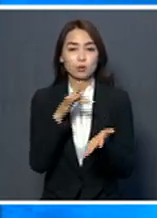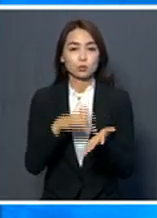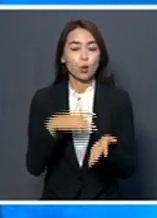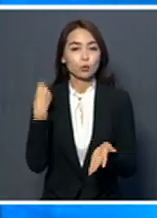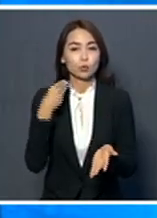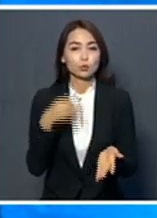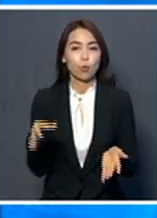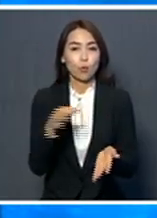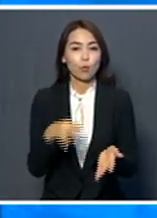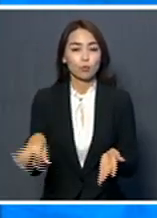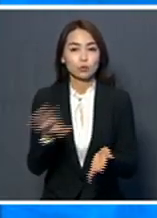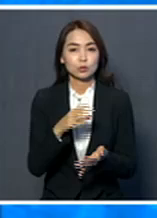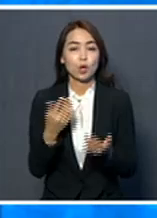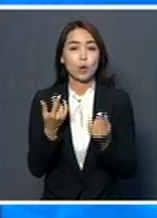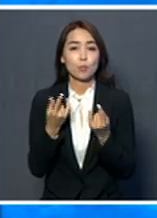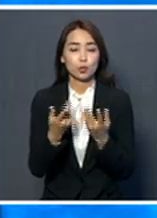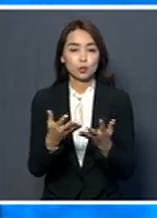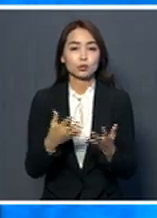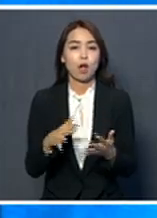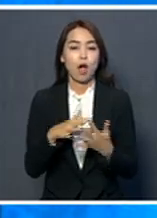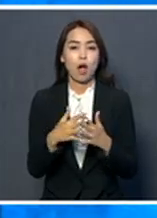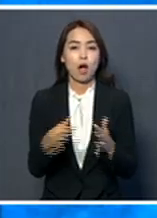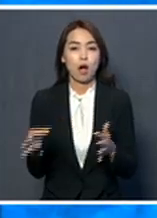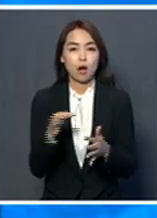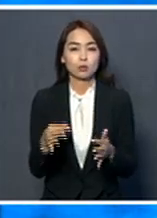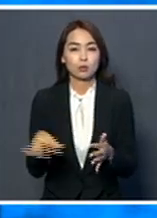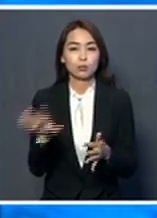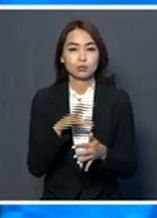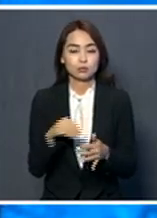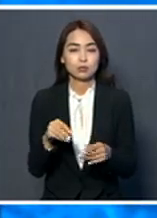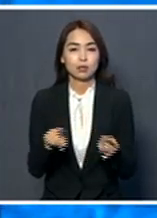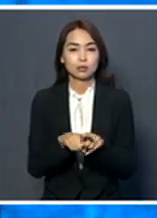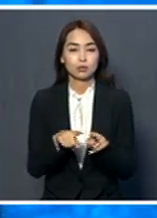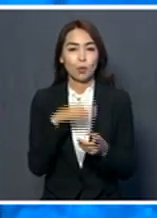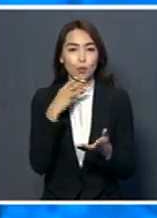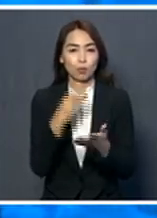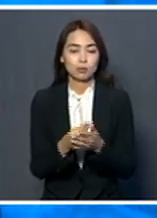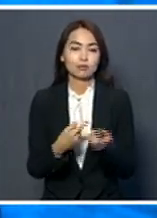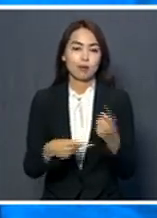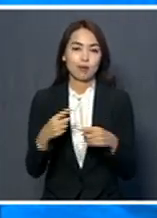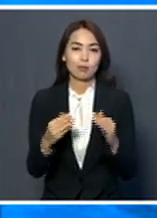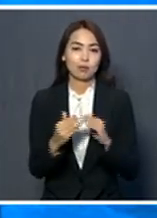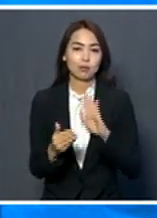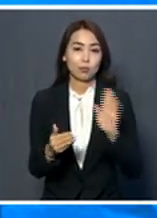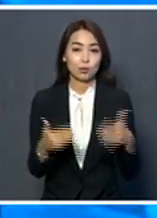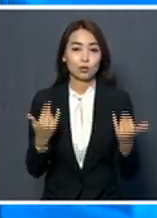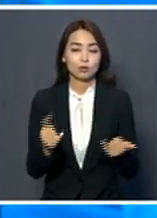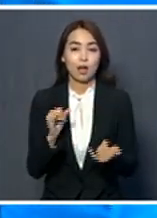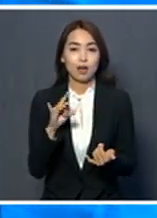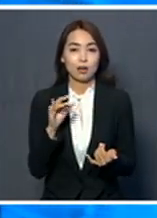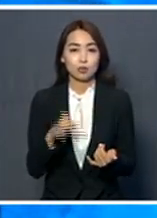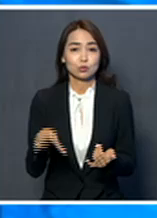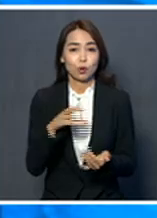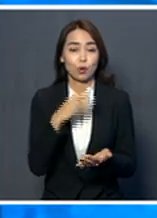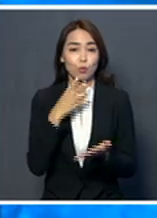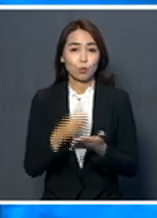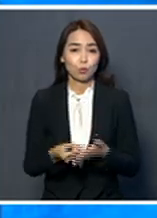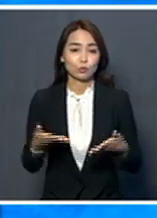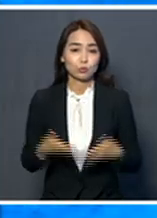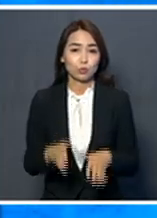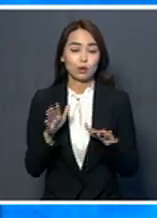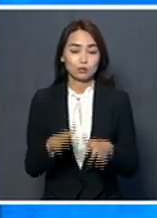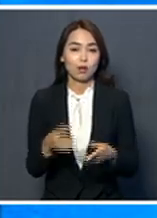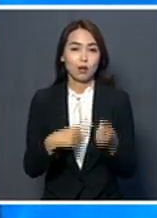облысына қарасты бірнеше аудандардағы қоныстану орталықтарын паналаған шырт өз баспаналарына келді. Арыстықтарды туған жеріне жеткізіп салу